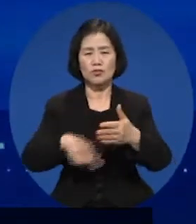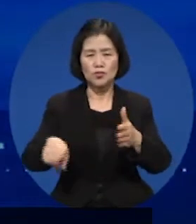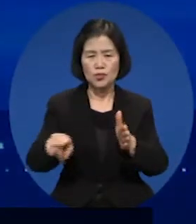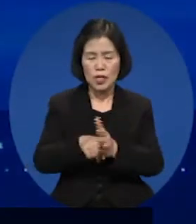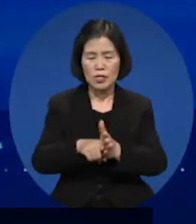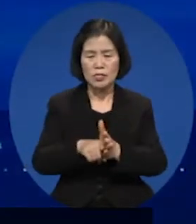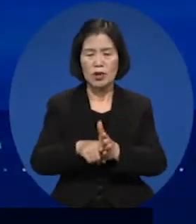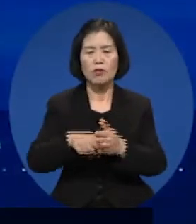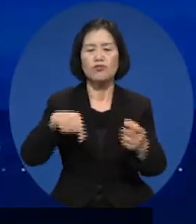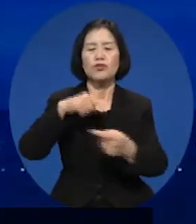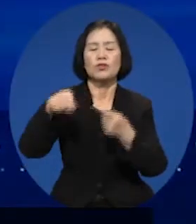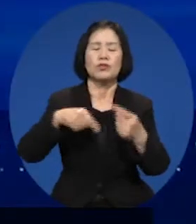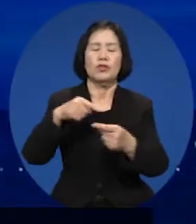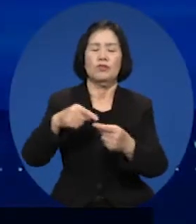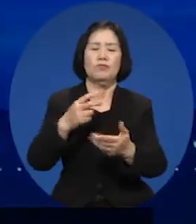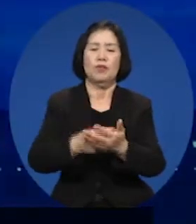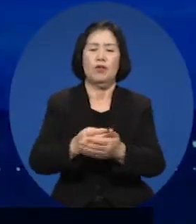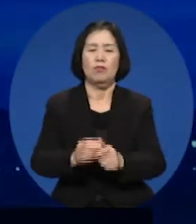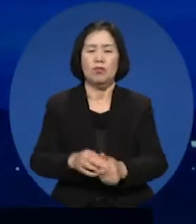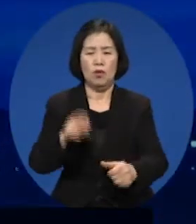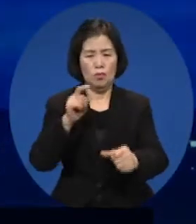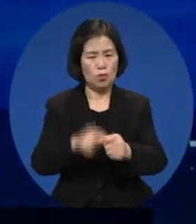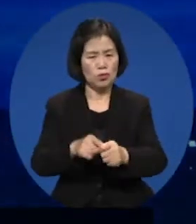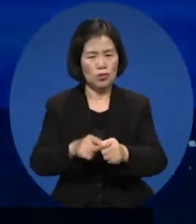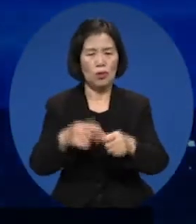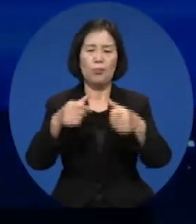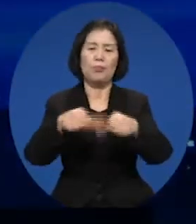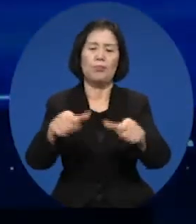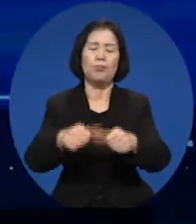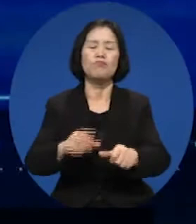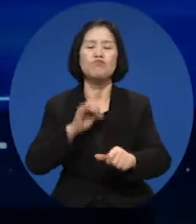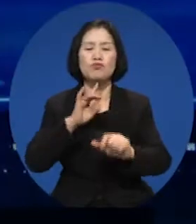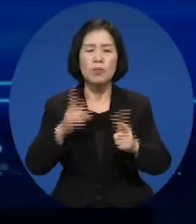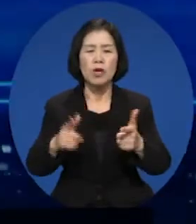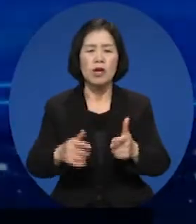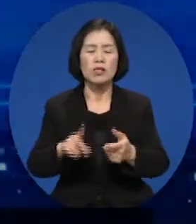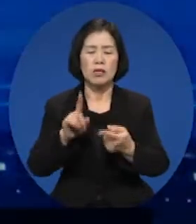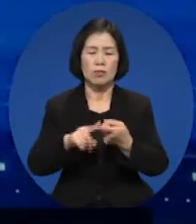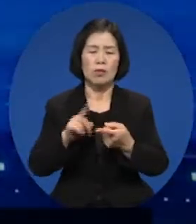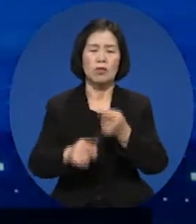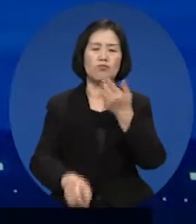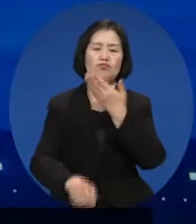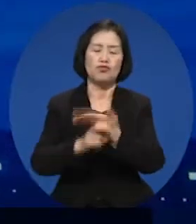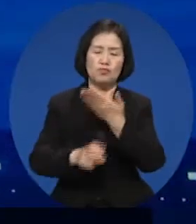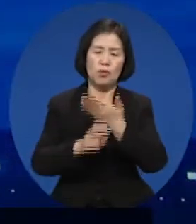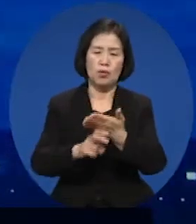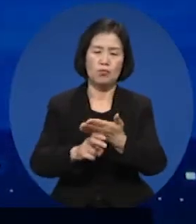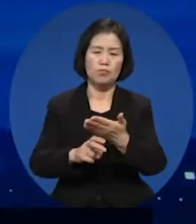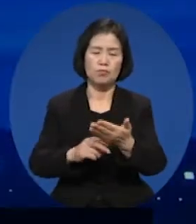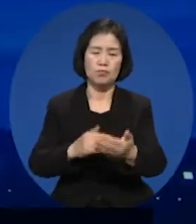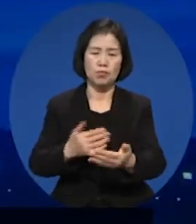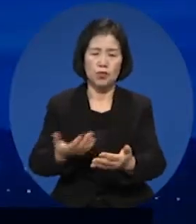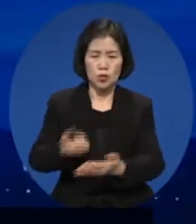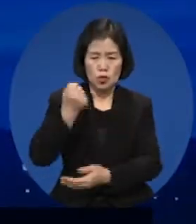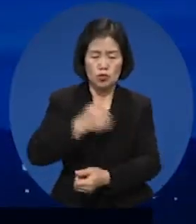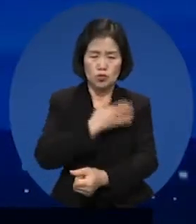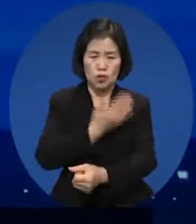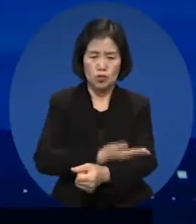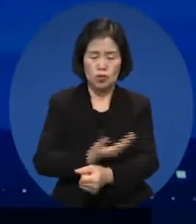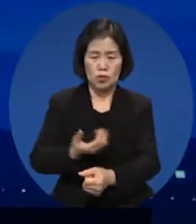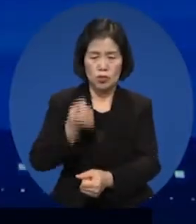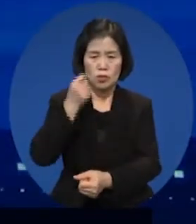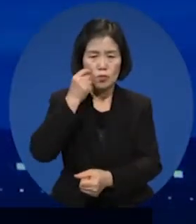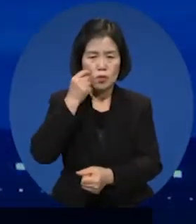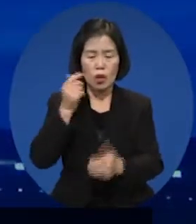제도가 운영되는 건데 취지를 훼손할 뿐만 아니라 사실은 이렇게 하면 불법입니다 소유권 을 갖지 못한 공공 임대